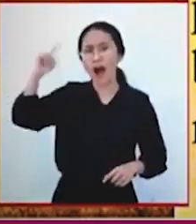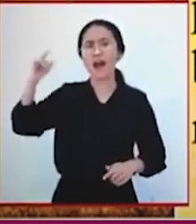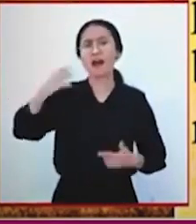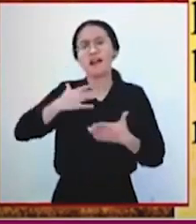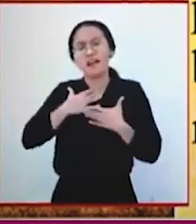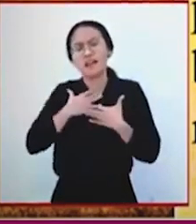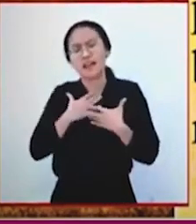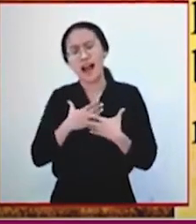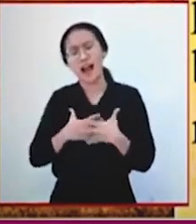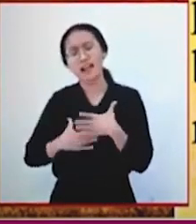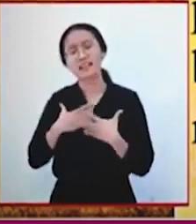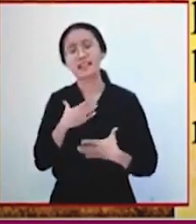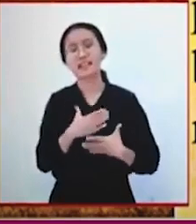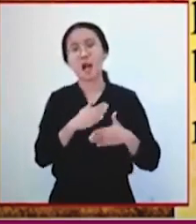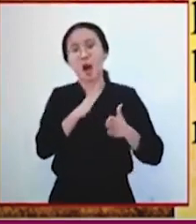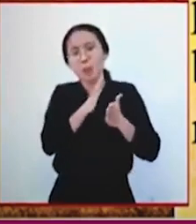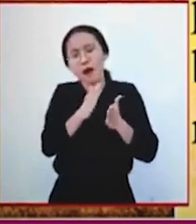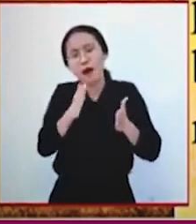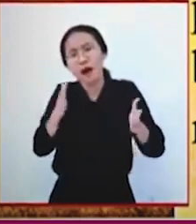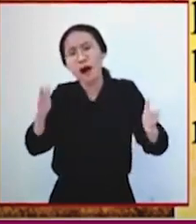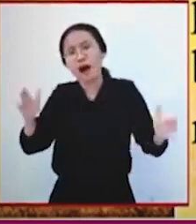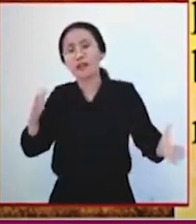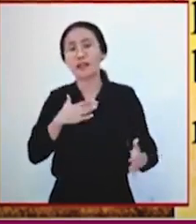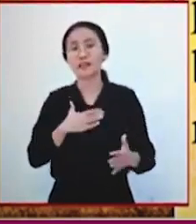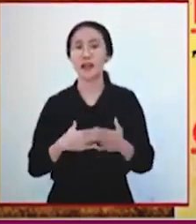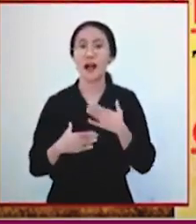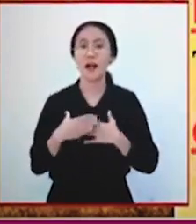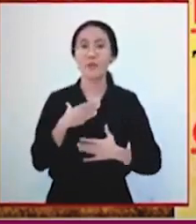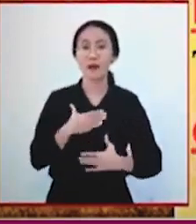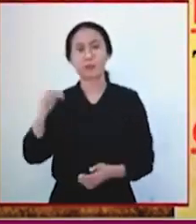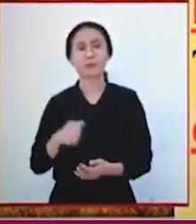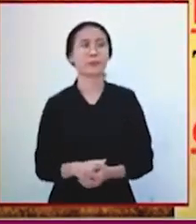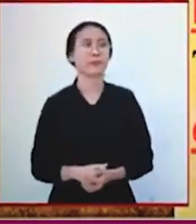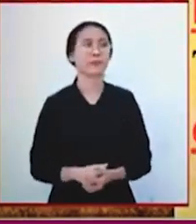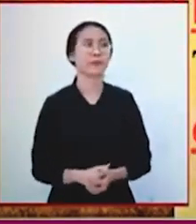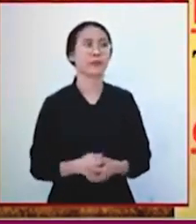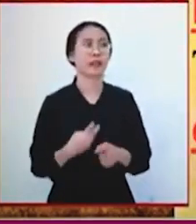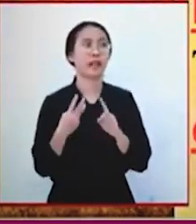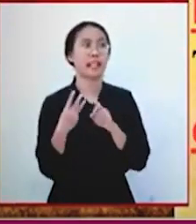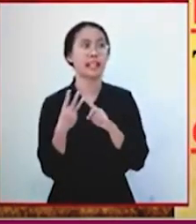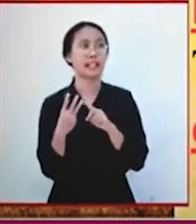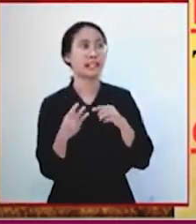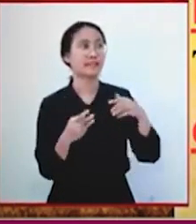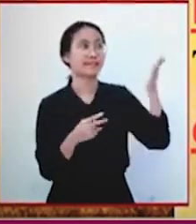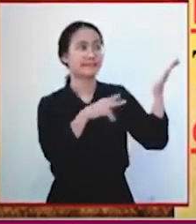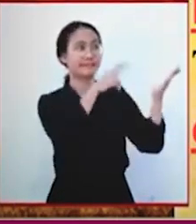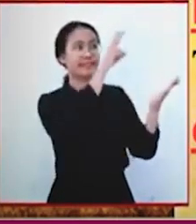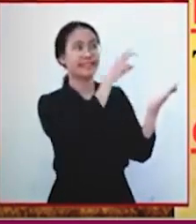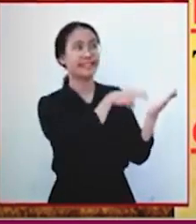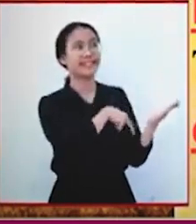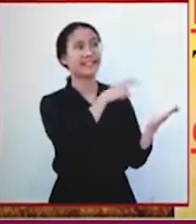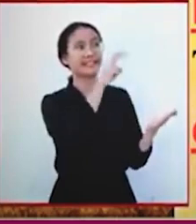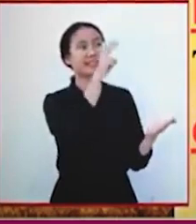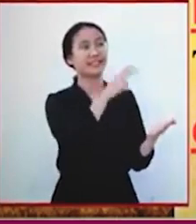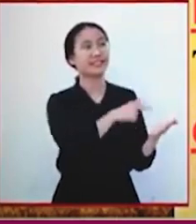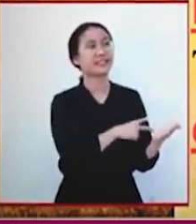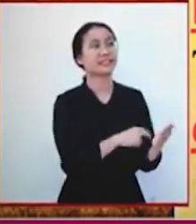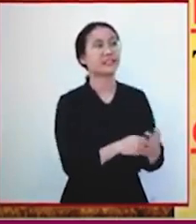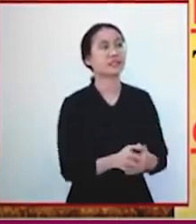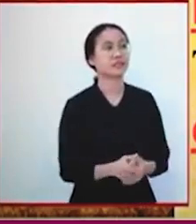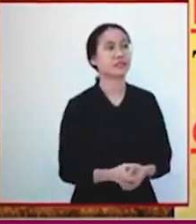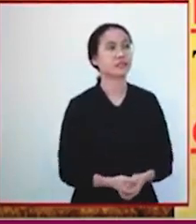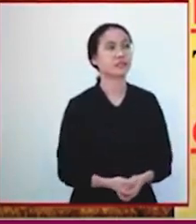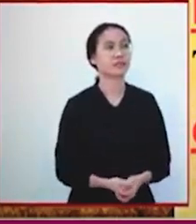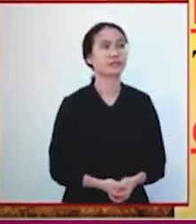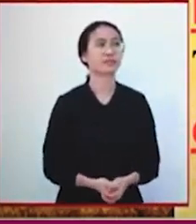berlimpah kasih setiap serta menyesal karena malapetaka yang didatangkannya jadi sekarang Ya Tuhan cabutlah kiranya hanya waktu